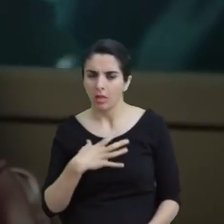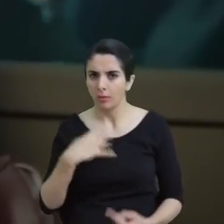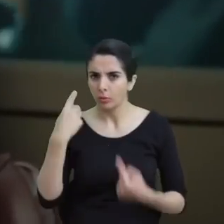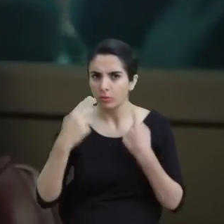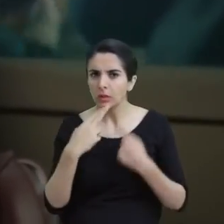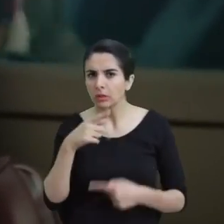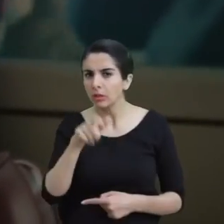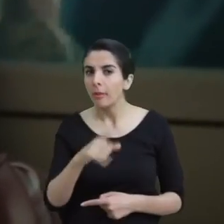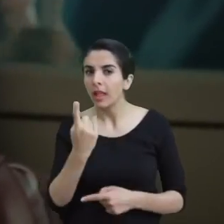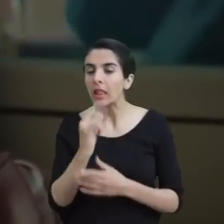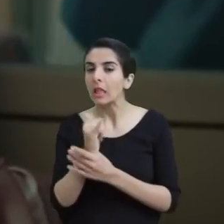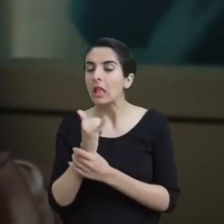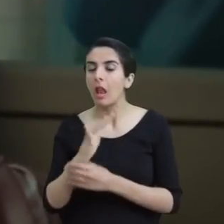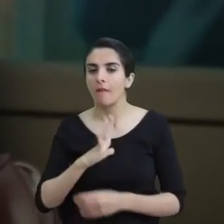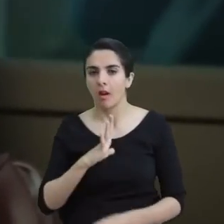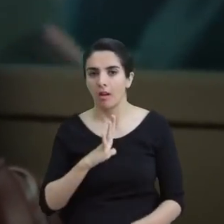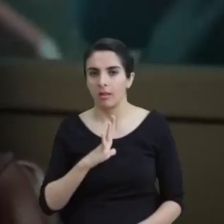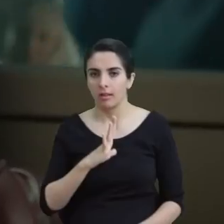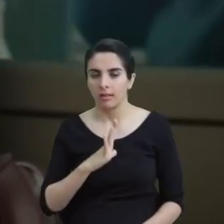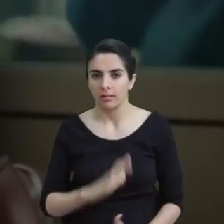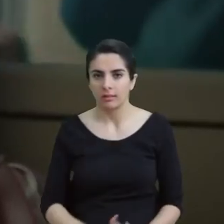ki bu kızda bir yetenek var.